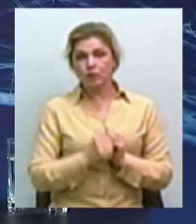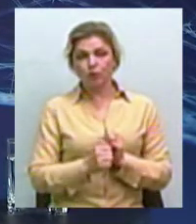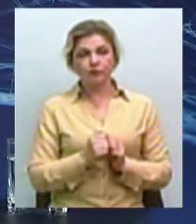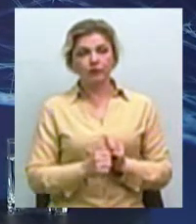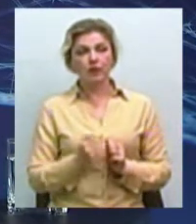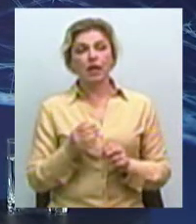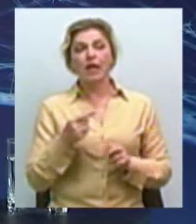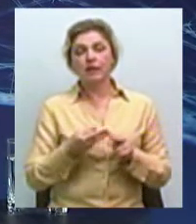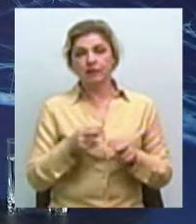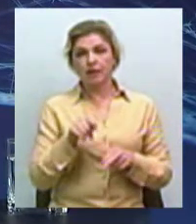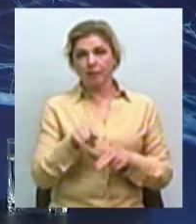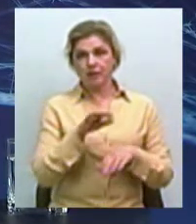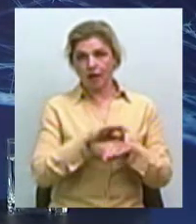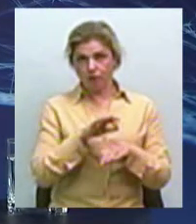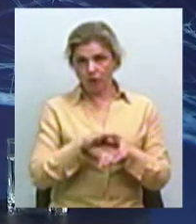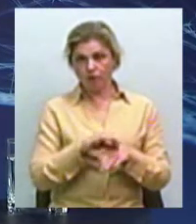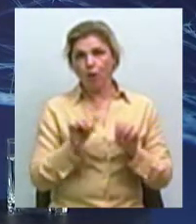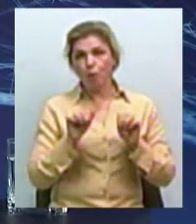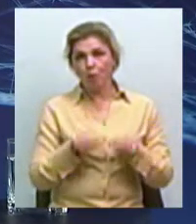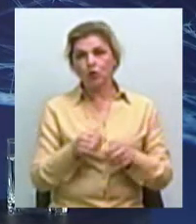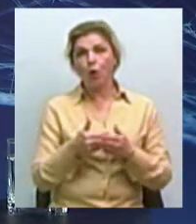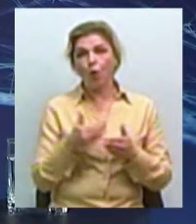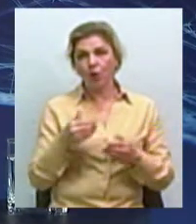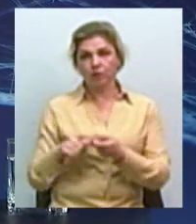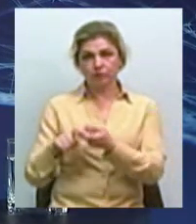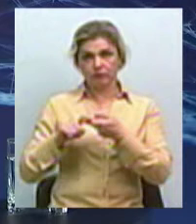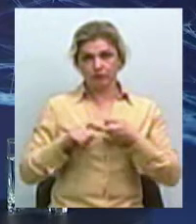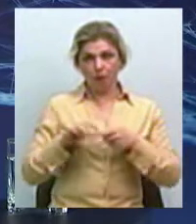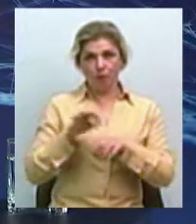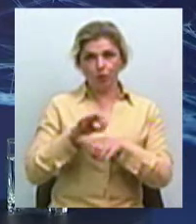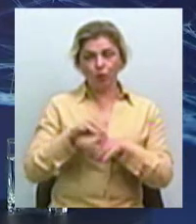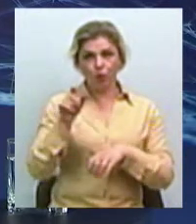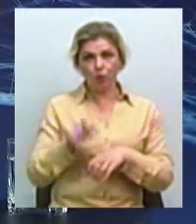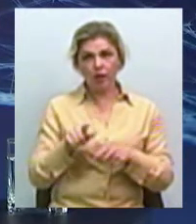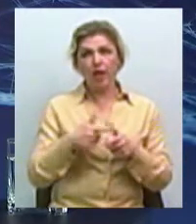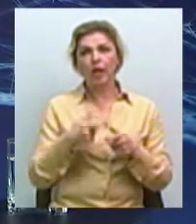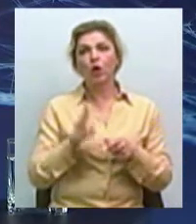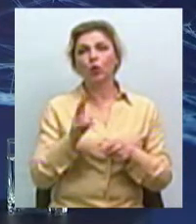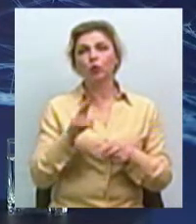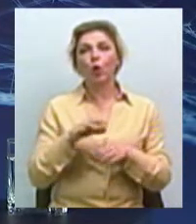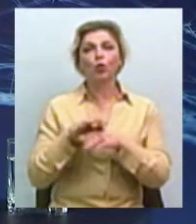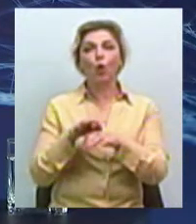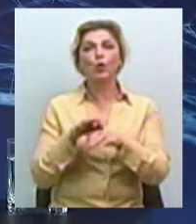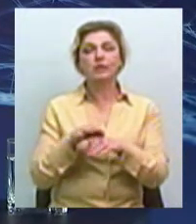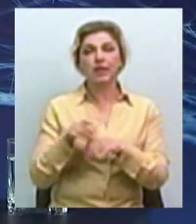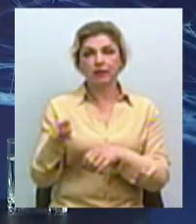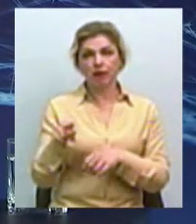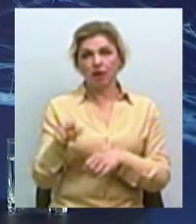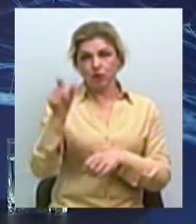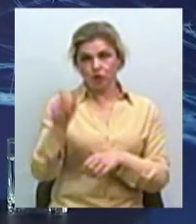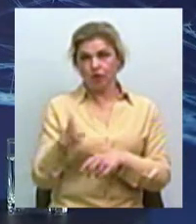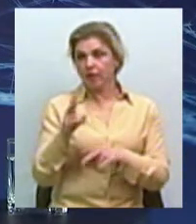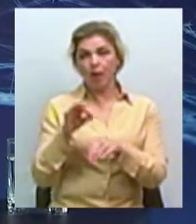Найчастіше цим захворюванням можна захворіти від хворої людини або від носія. І воно проявляється тим,